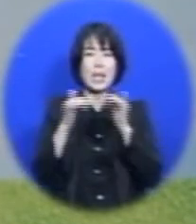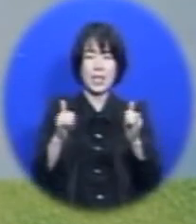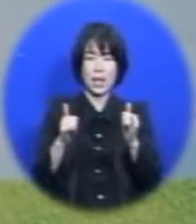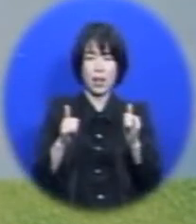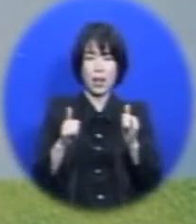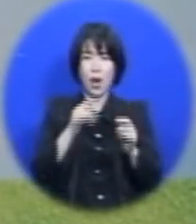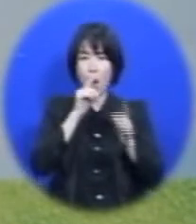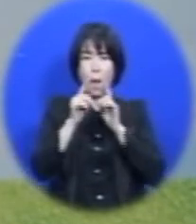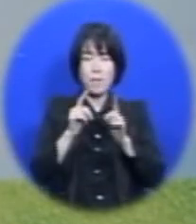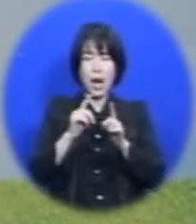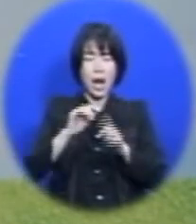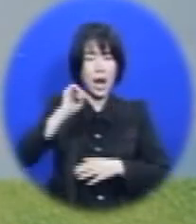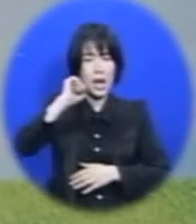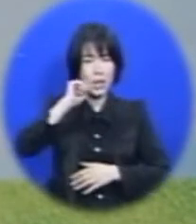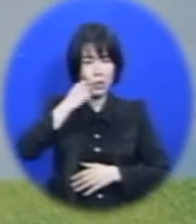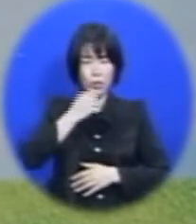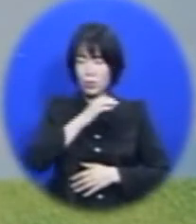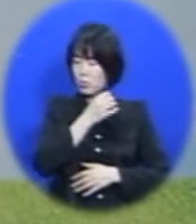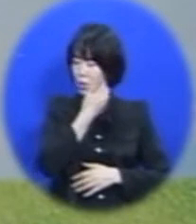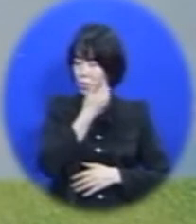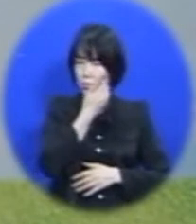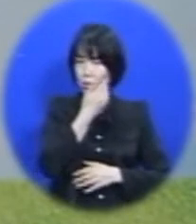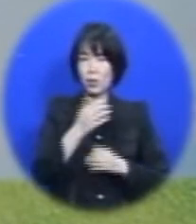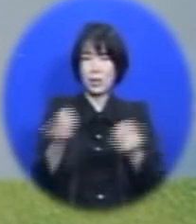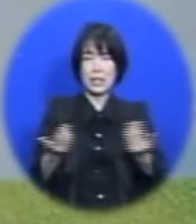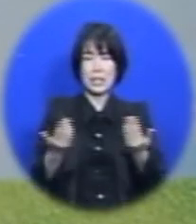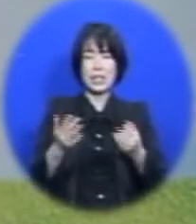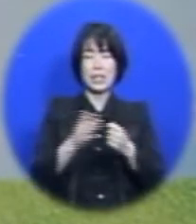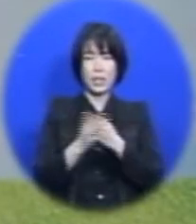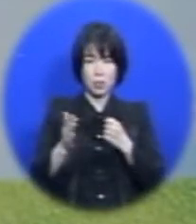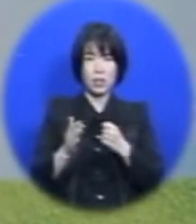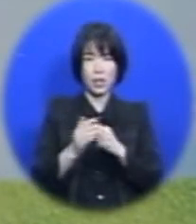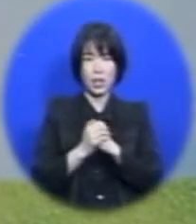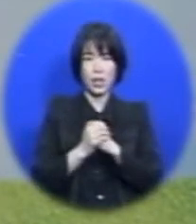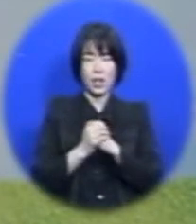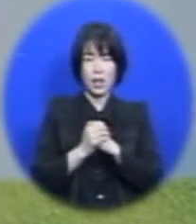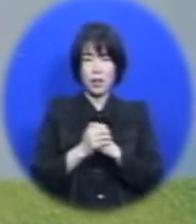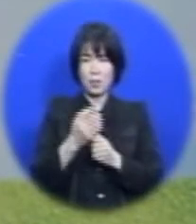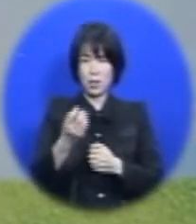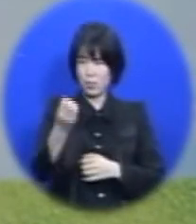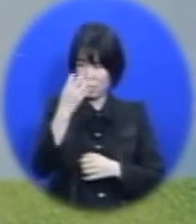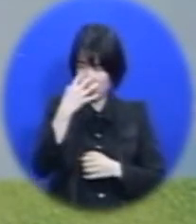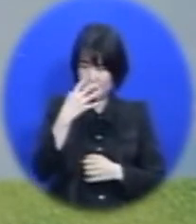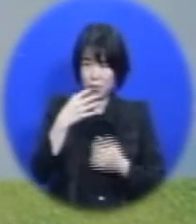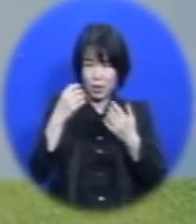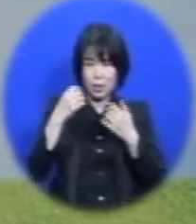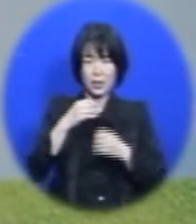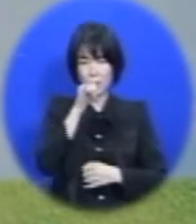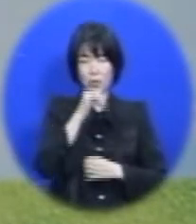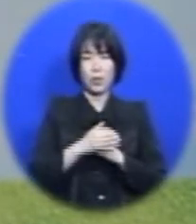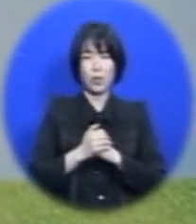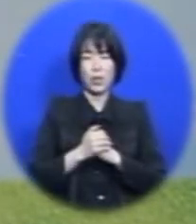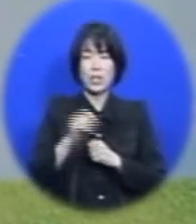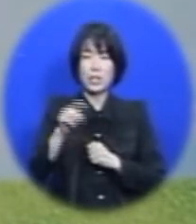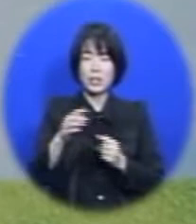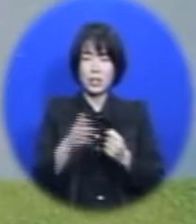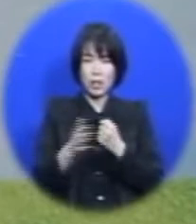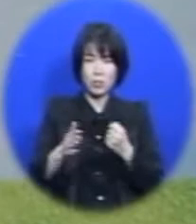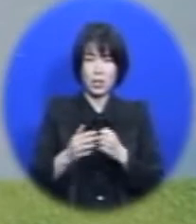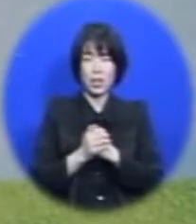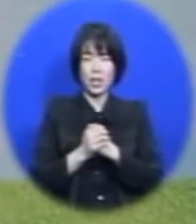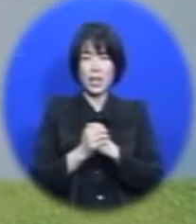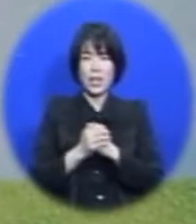아주 말하기도 부끄러운 그런 부끄러운 일들로 인해 가지고 망신을 당하고 그리고 그로 인해서